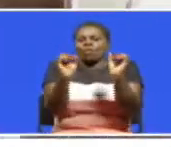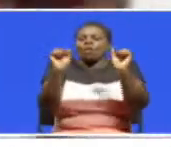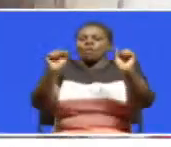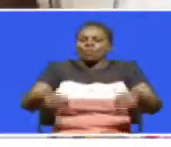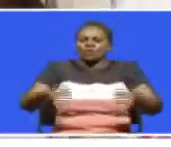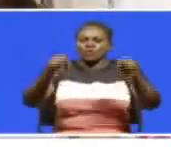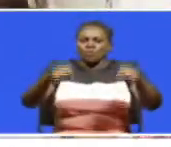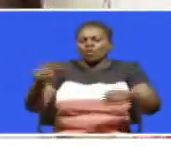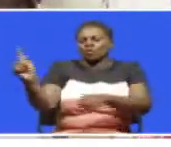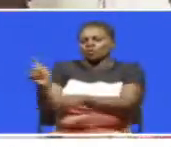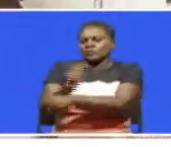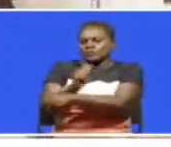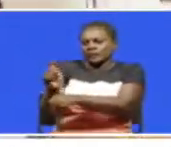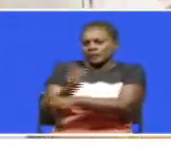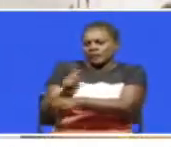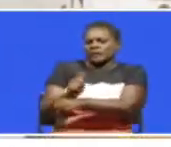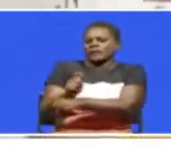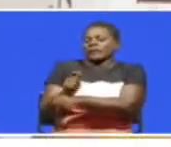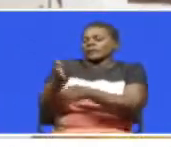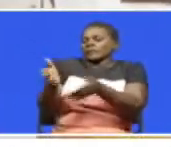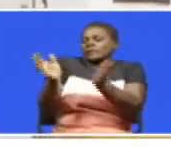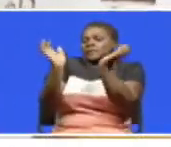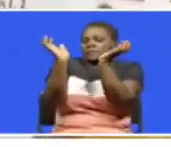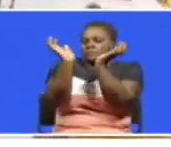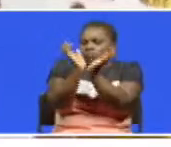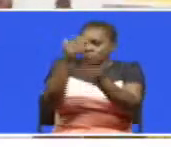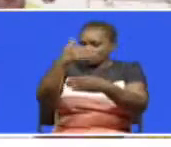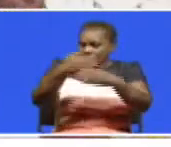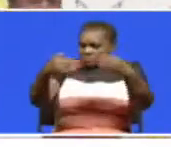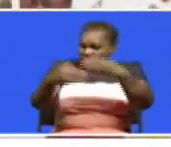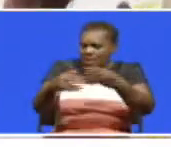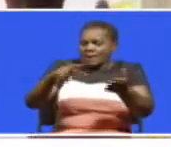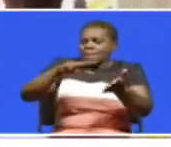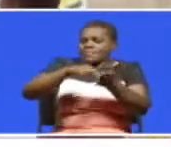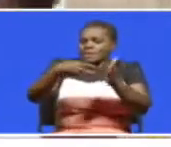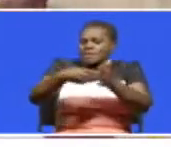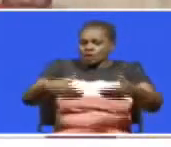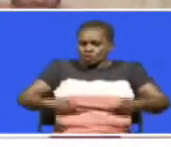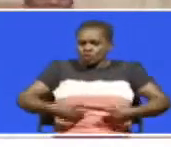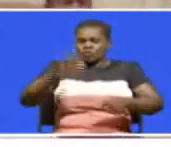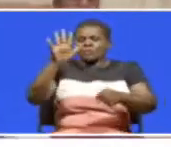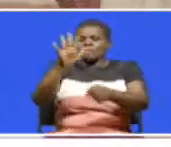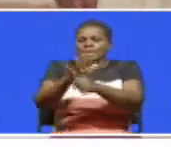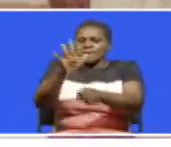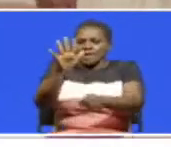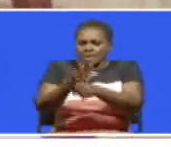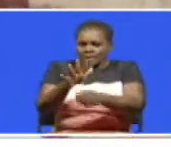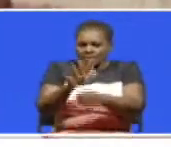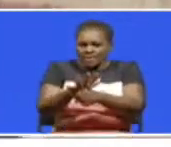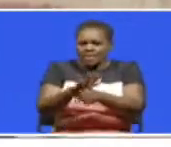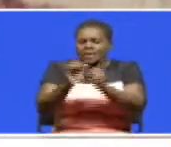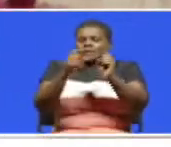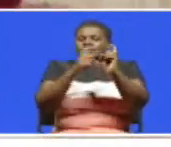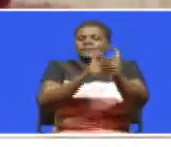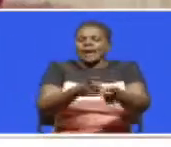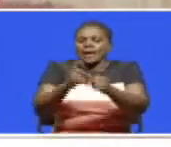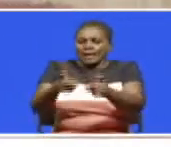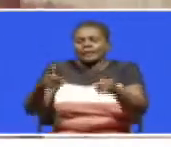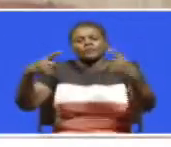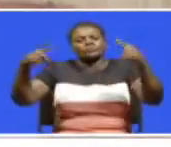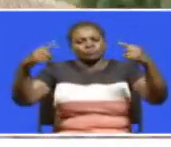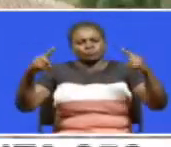wanafanya mazoezi. Kwa hivyo hii kiwanja kichengwa, watu vijana wengi tutapata, wale ambao wako na talent